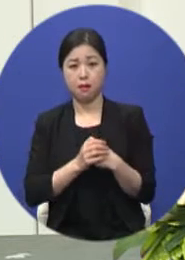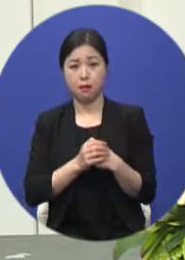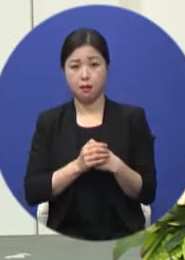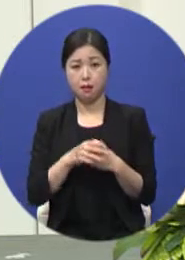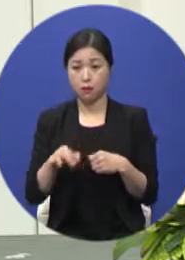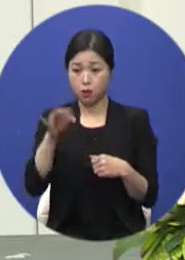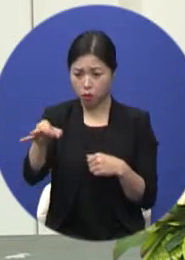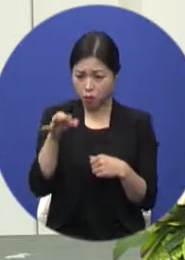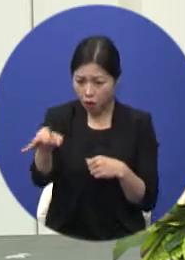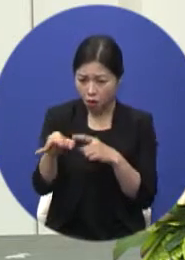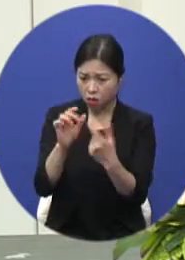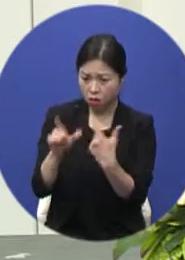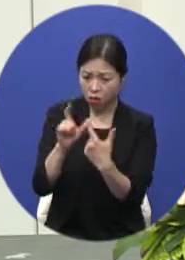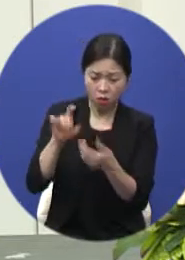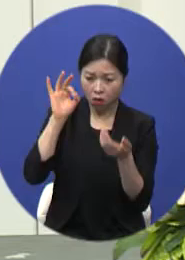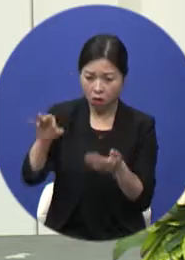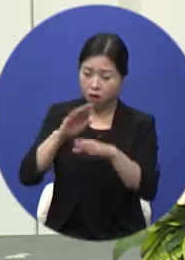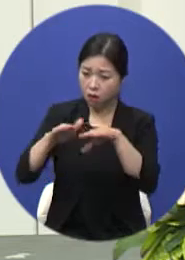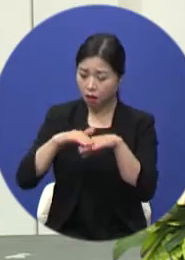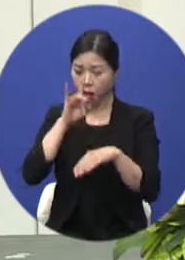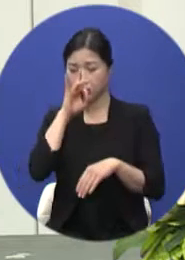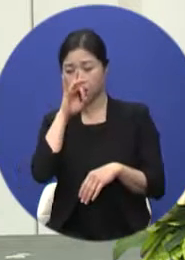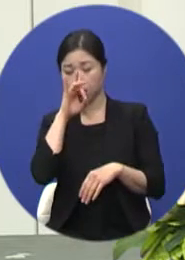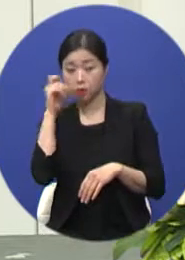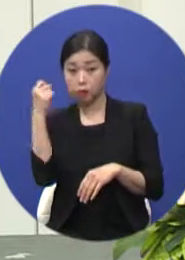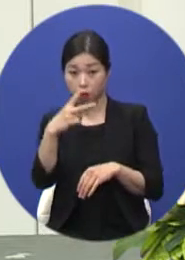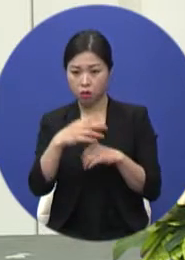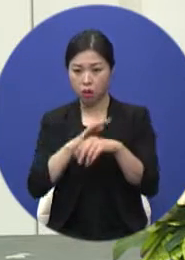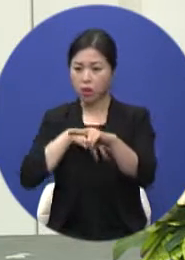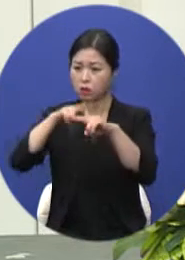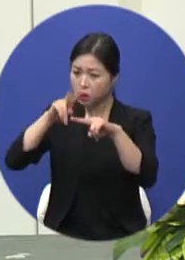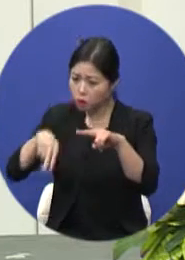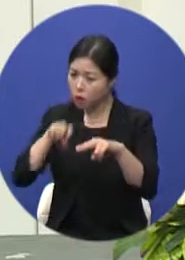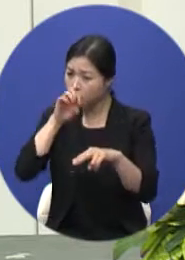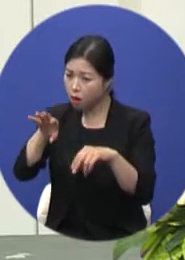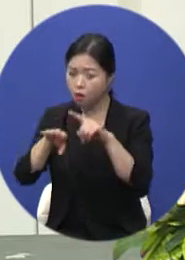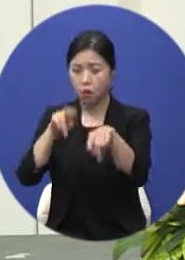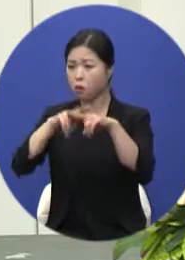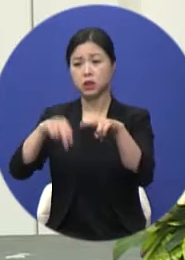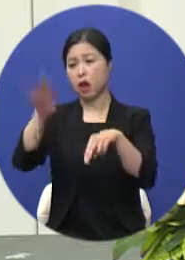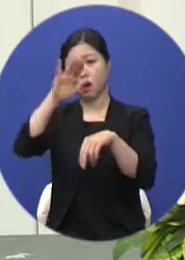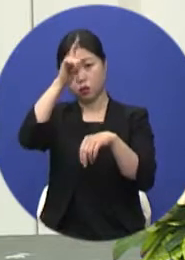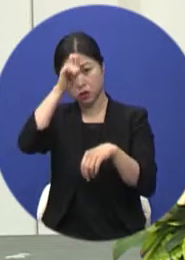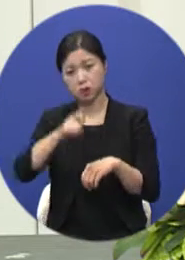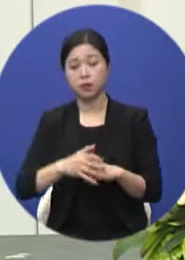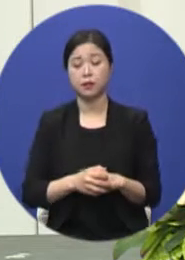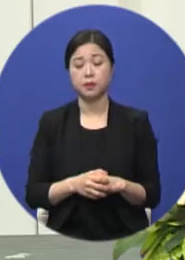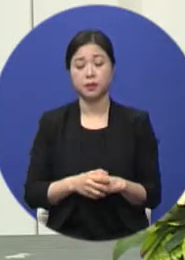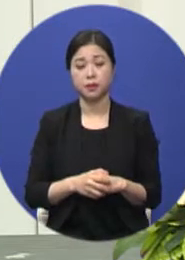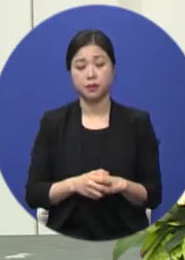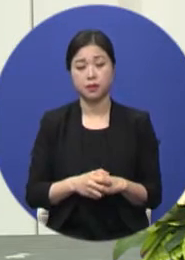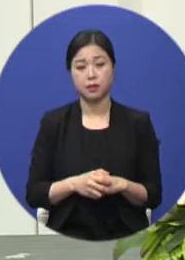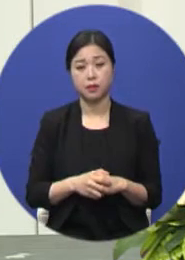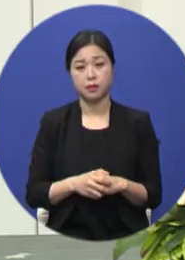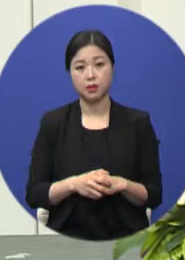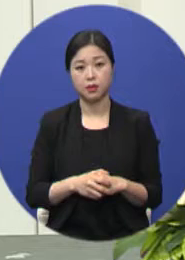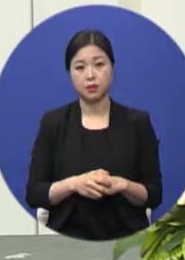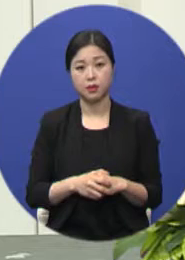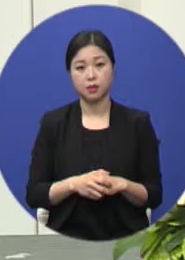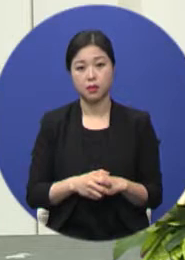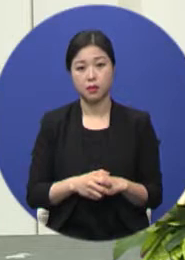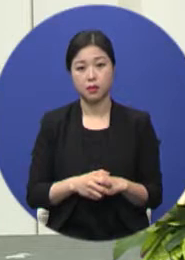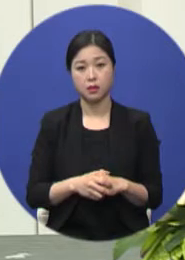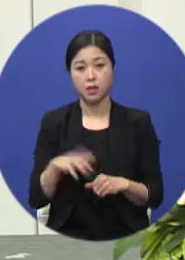더 줘서도 해결이 안 되고 또 아니면 그만두라 하도 안 그만두고 그리고 자꾸 이렇게 일본